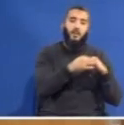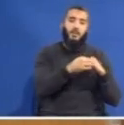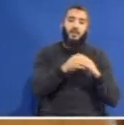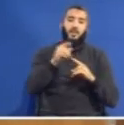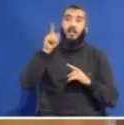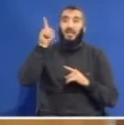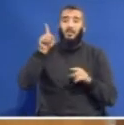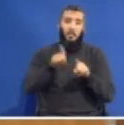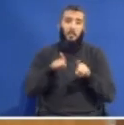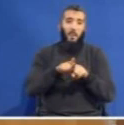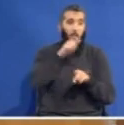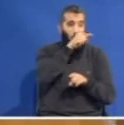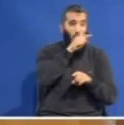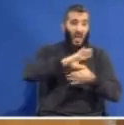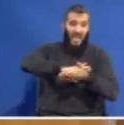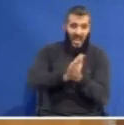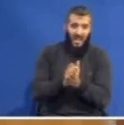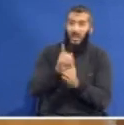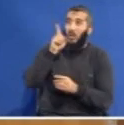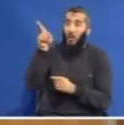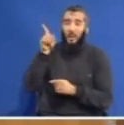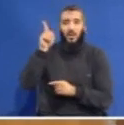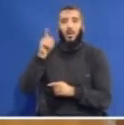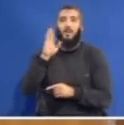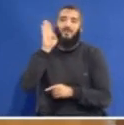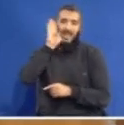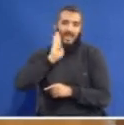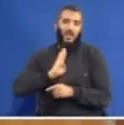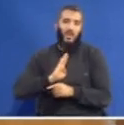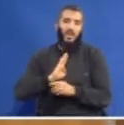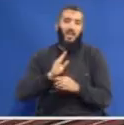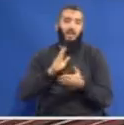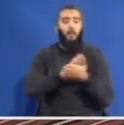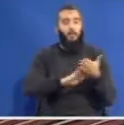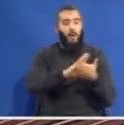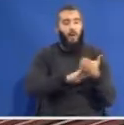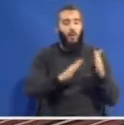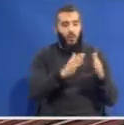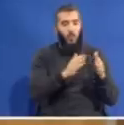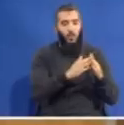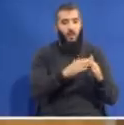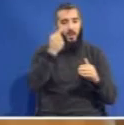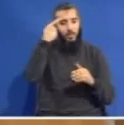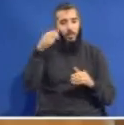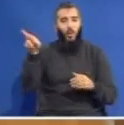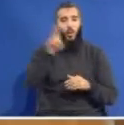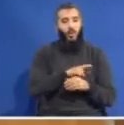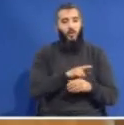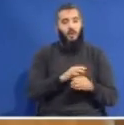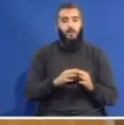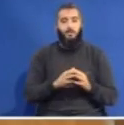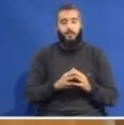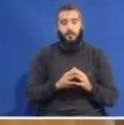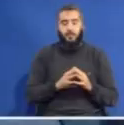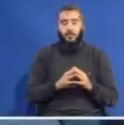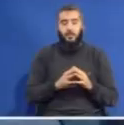ولو مظلومة تعتذري له باش تستعطفيه وتسترضيه ويرجعك وتظهر فيه